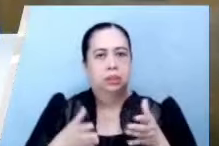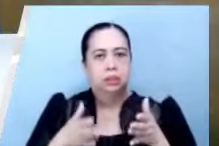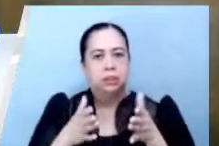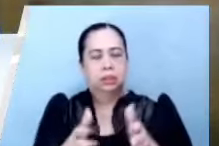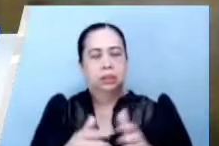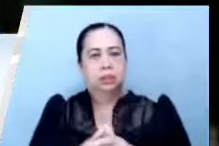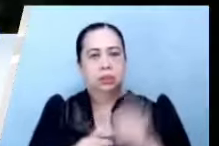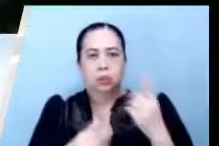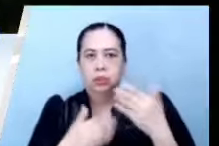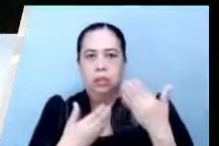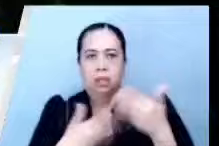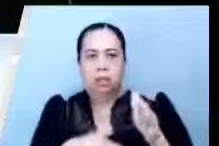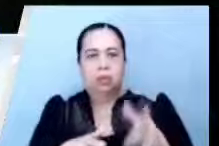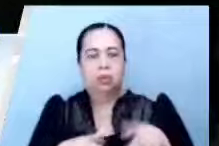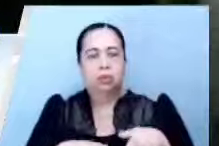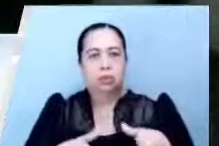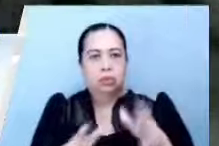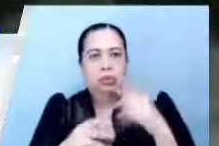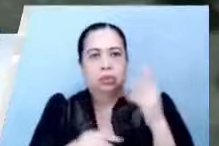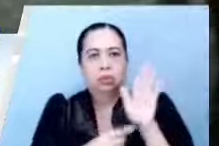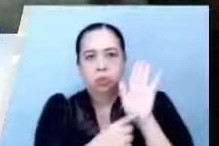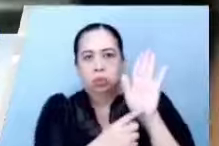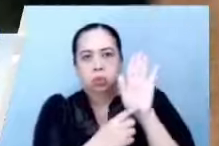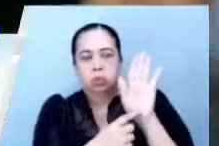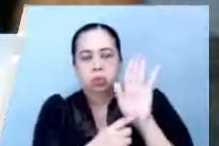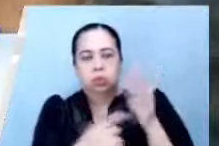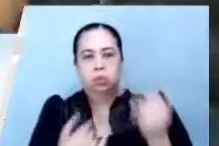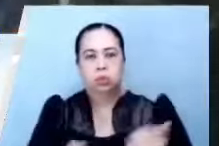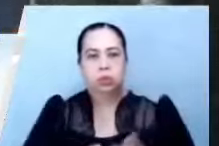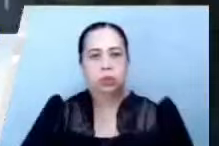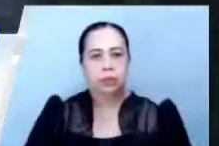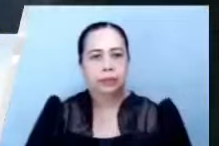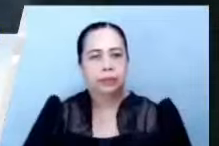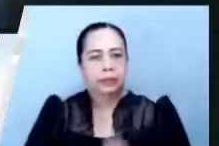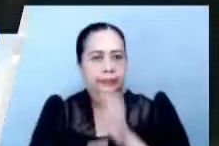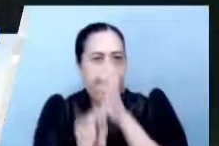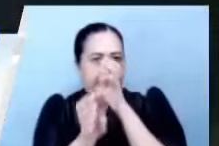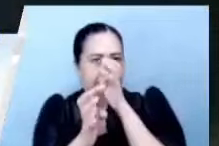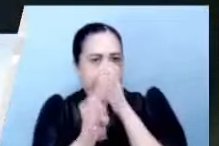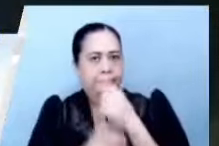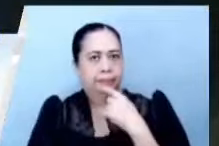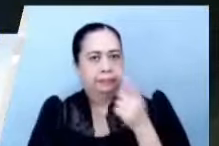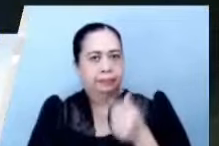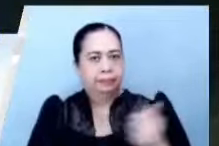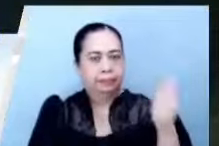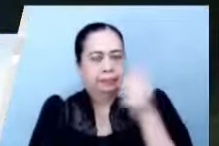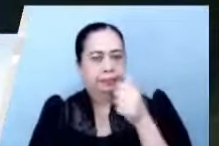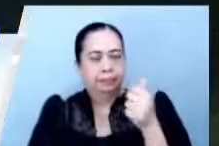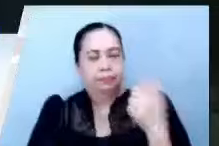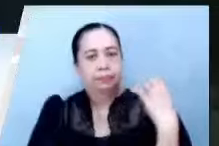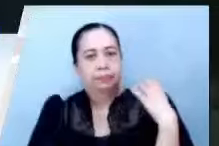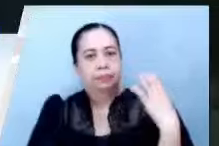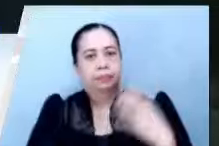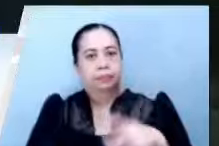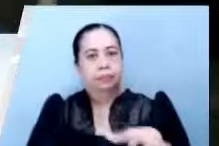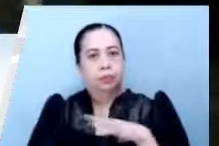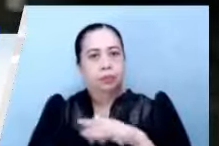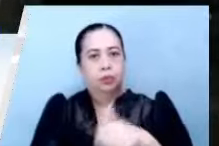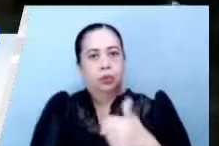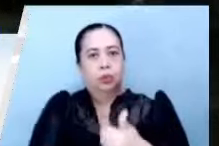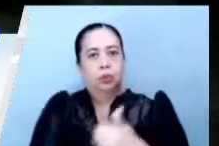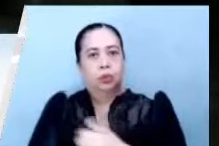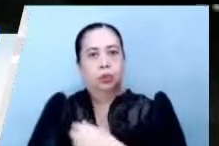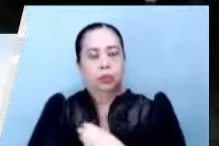mga magsasagawa ng kilos protesta ngayong araw. Mahigpit naman ang bilin ng SABTAS Unit Commander sa mga nakatalagang pulis, pairali